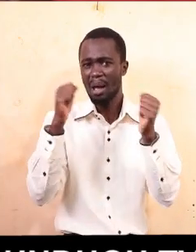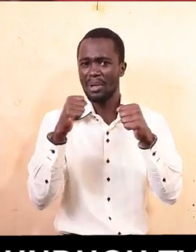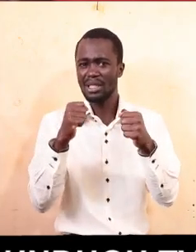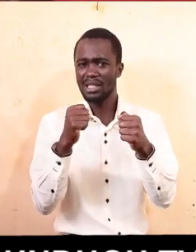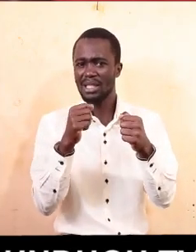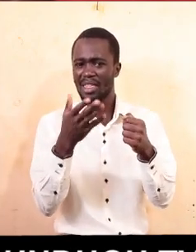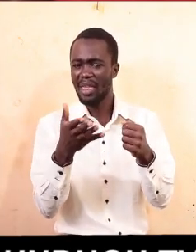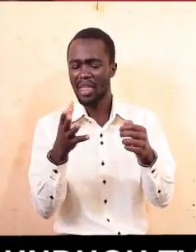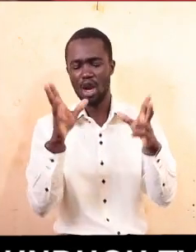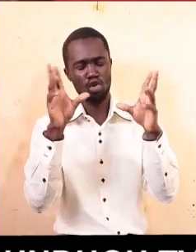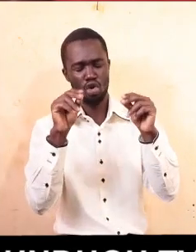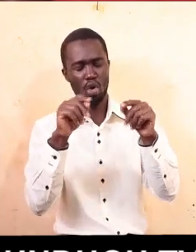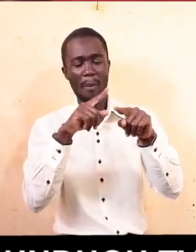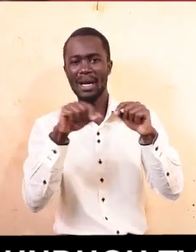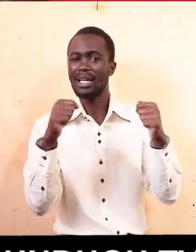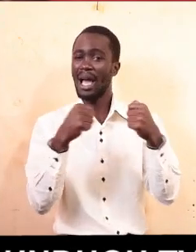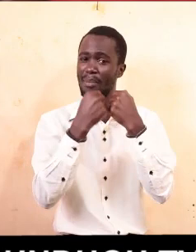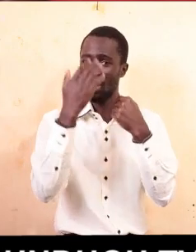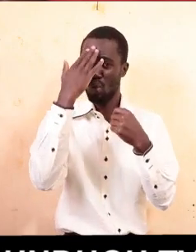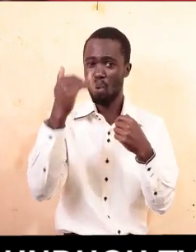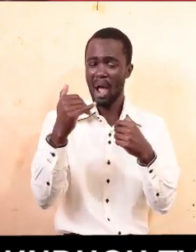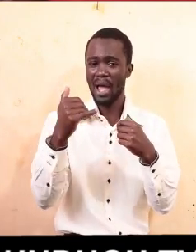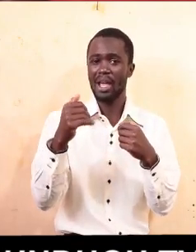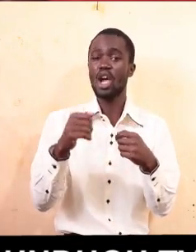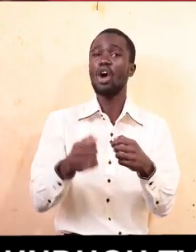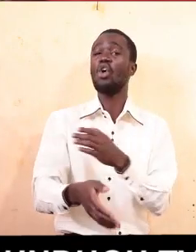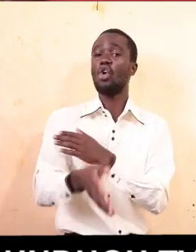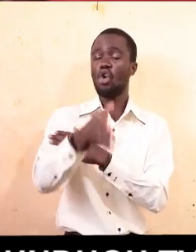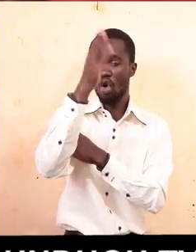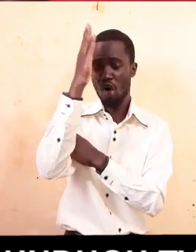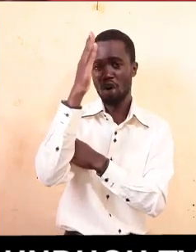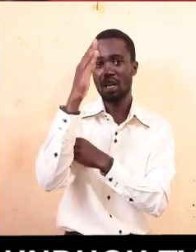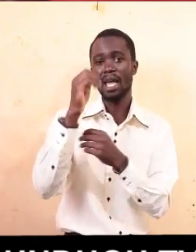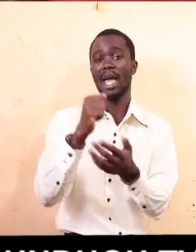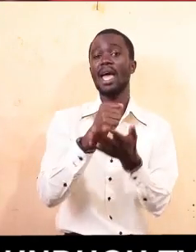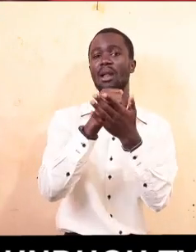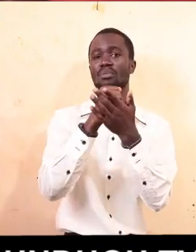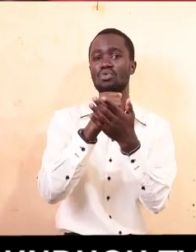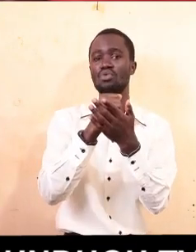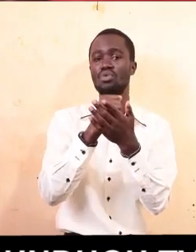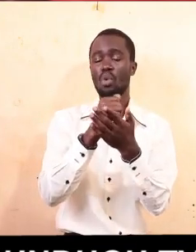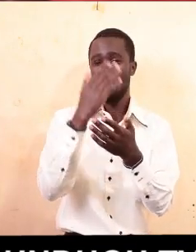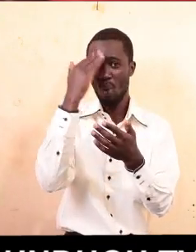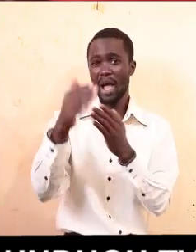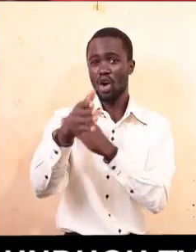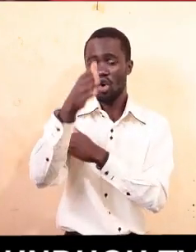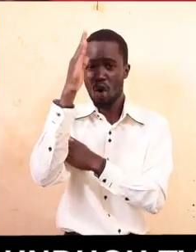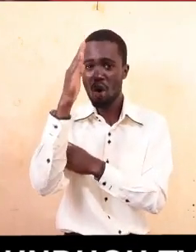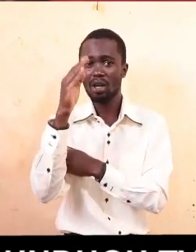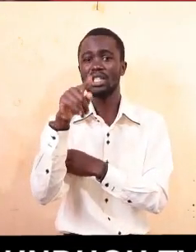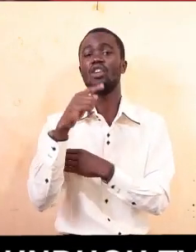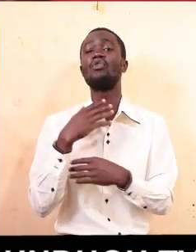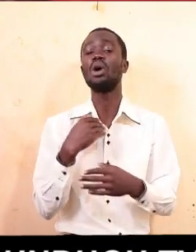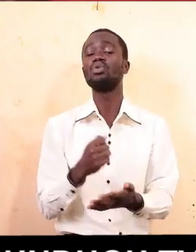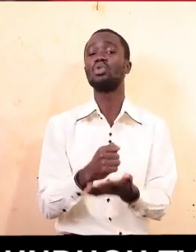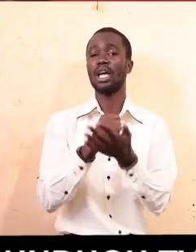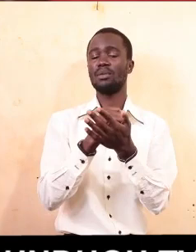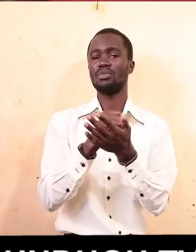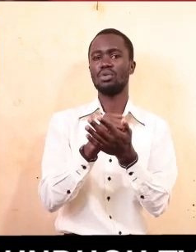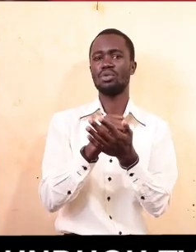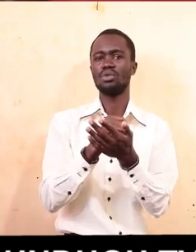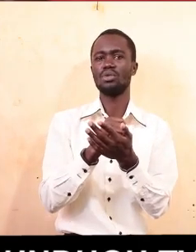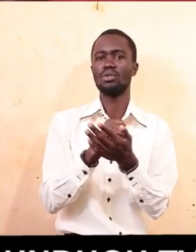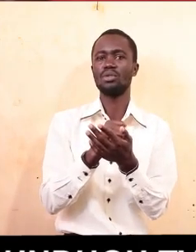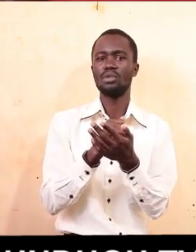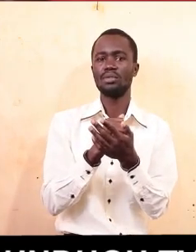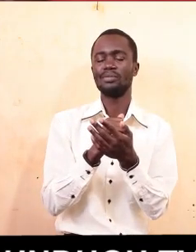kwa sababu ya uwezo wa Mungu. Unashinda kwa sababu Mungu amejitolea. sio wewe umemsii Mungu akubali kusindana na